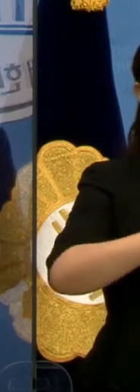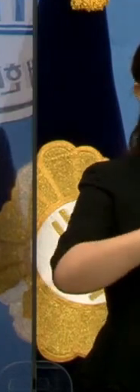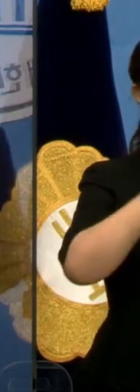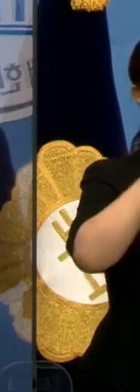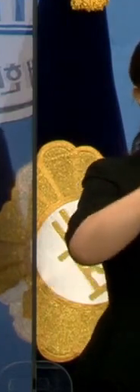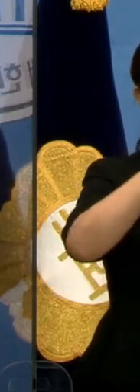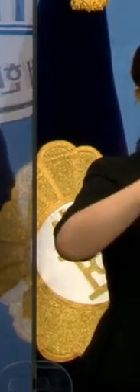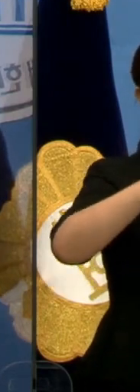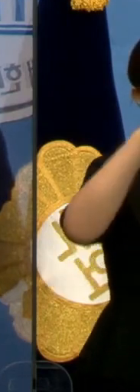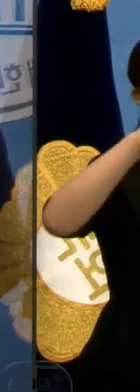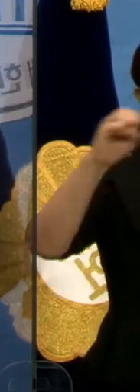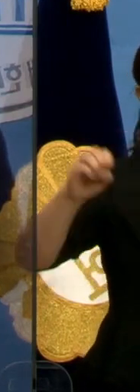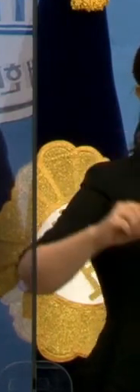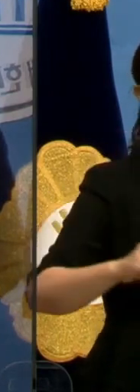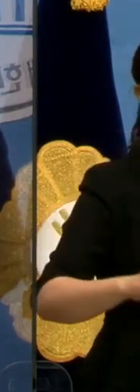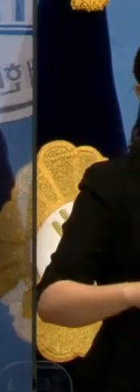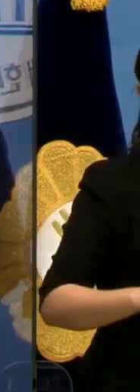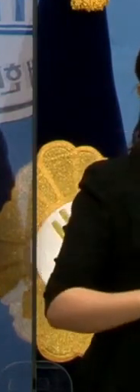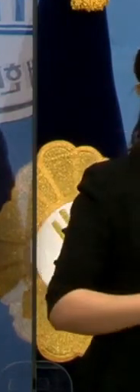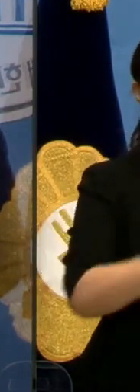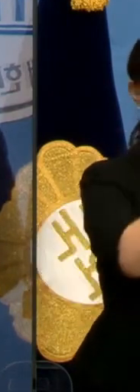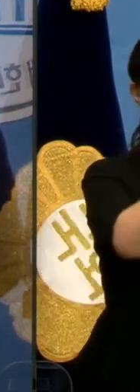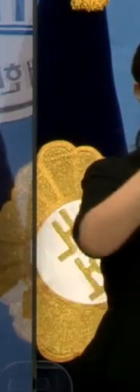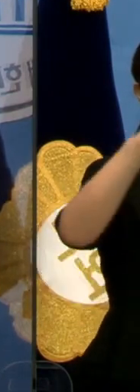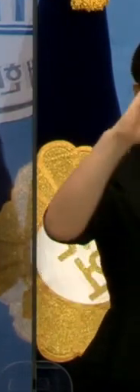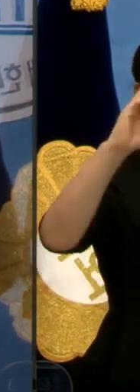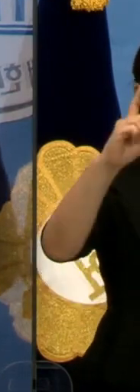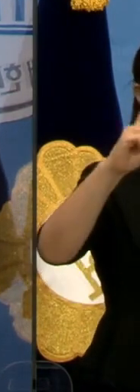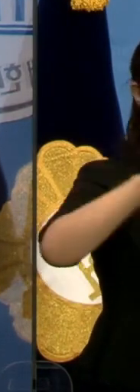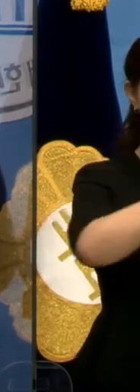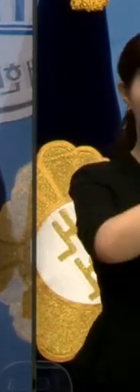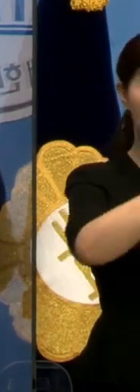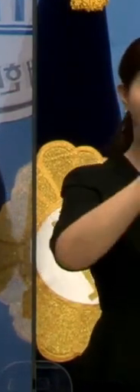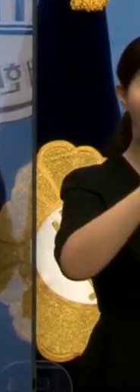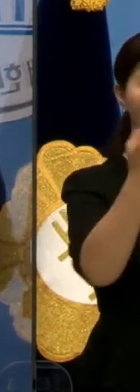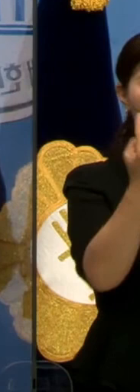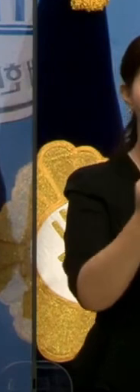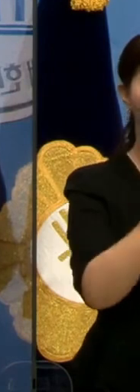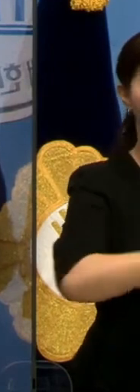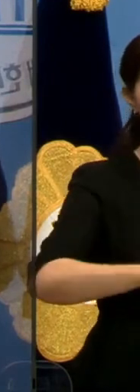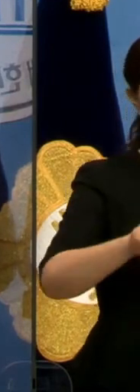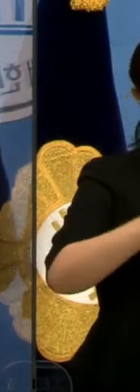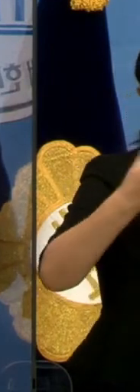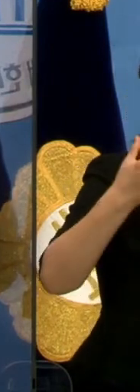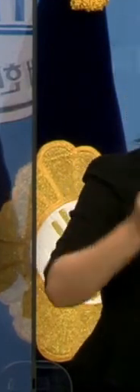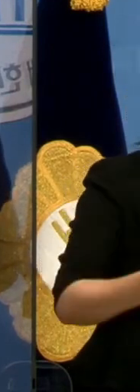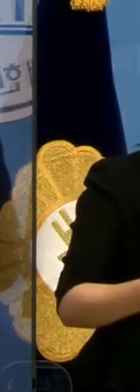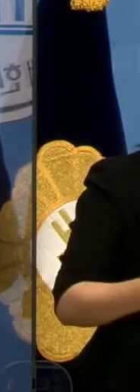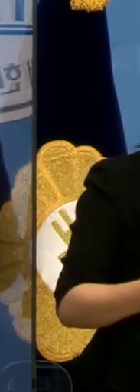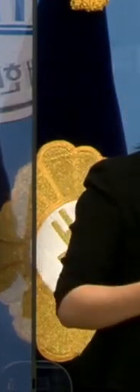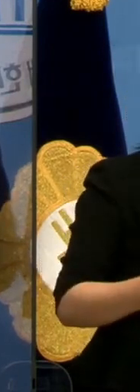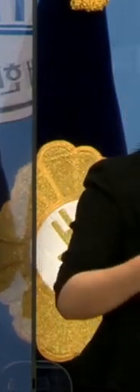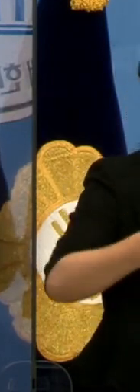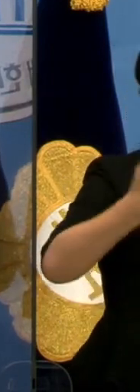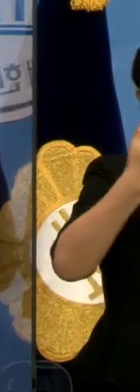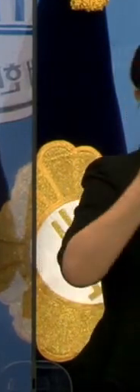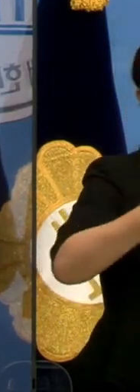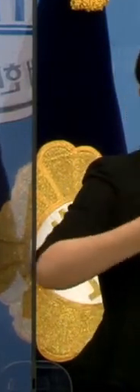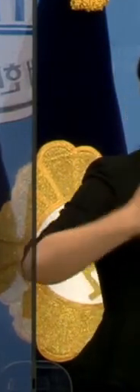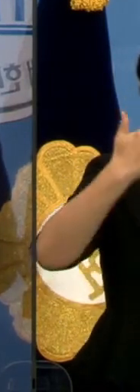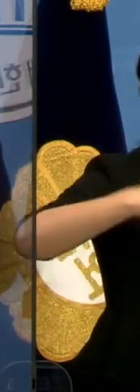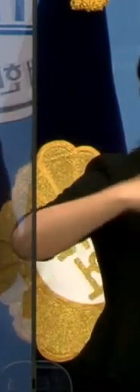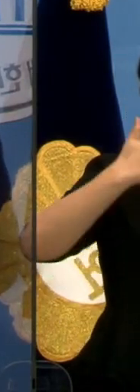데에 OECD 평균에 비해서 9배의 자금을 투입하는 것으로 나타나고 있습니다.